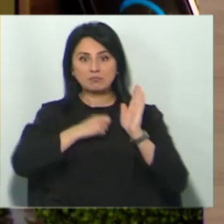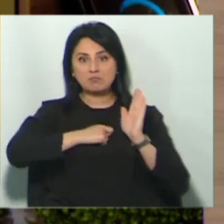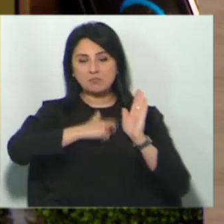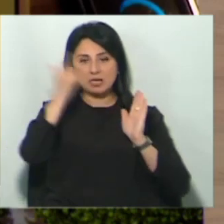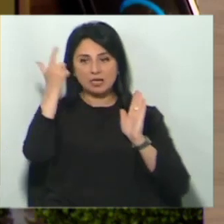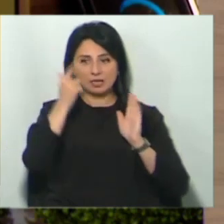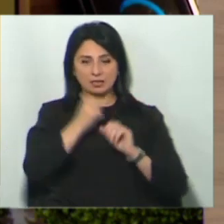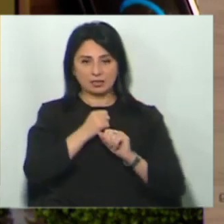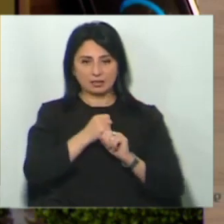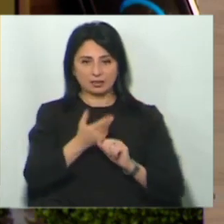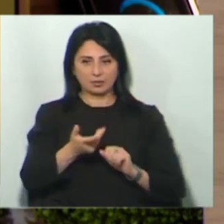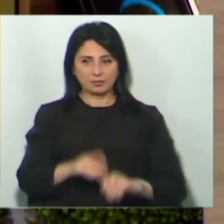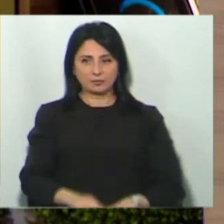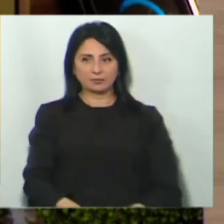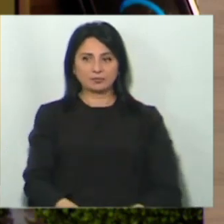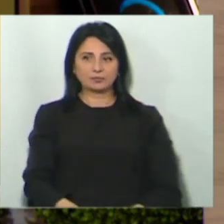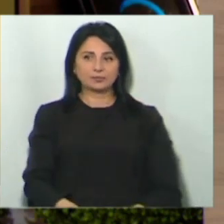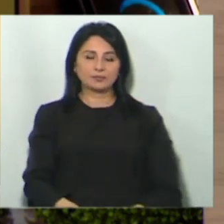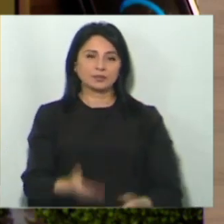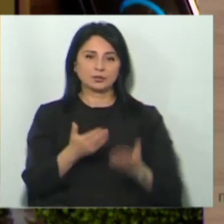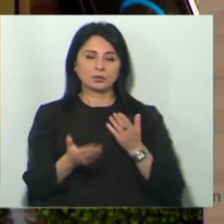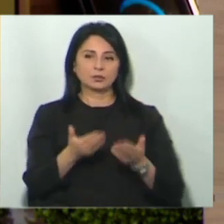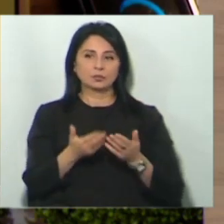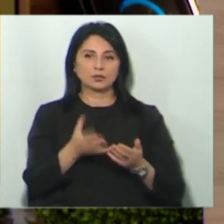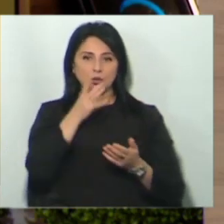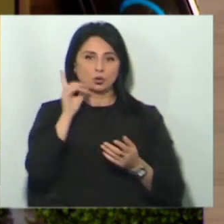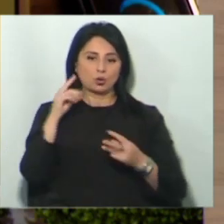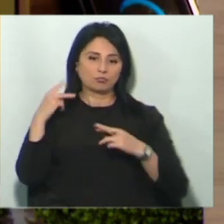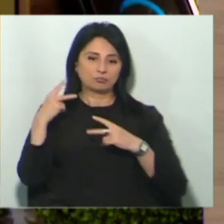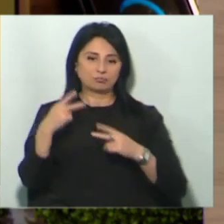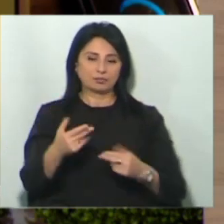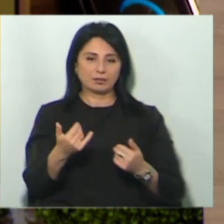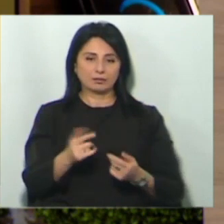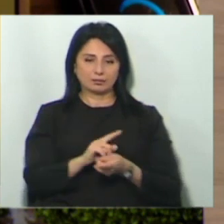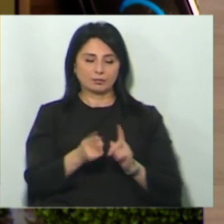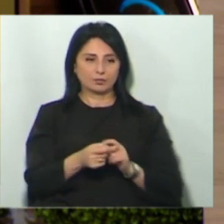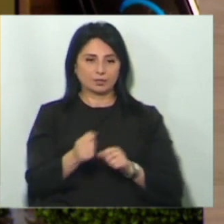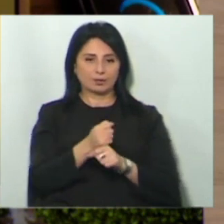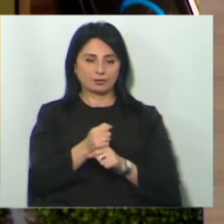ისე ბარებდნენ, რომ ისხალ ემალებოდნენ. თუმცა დრო იცვლება და